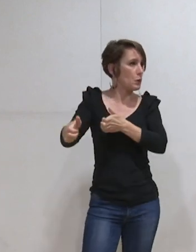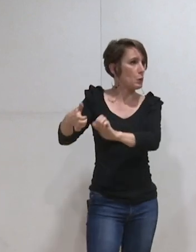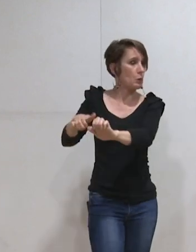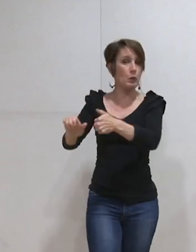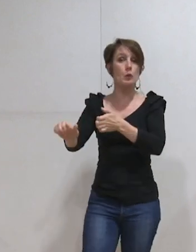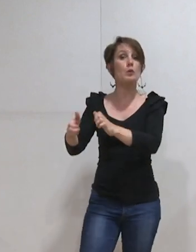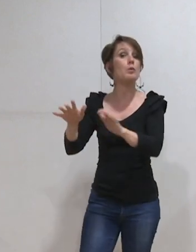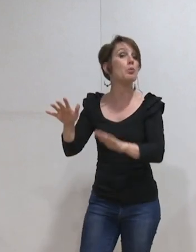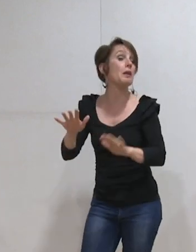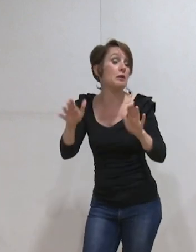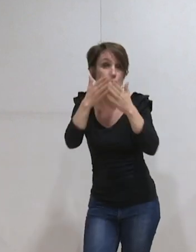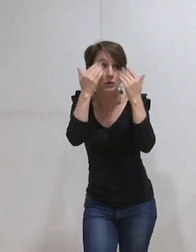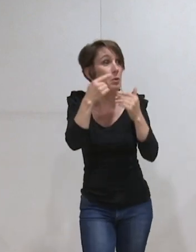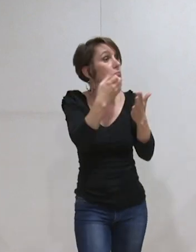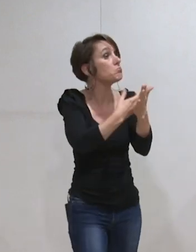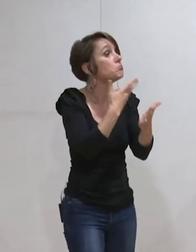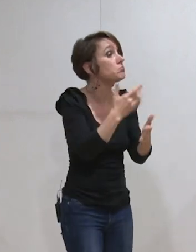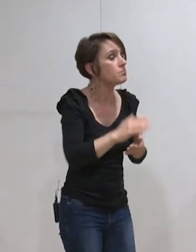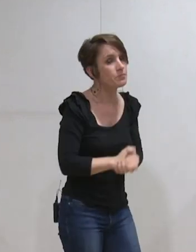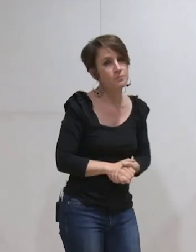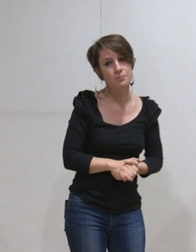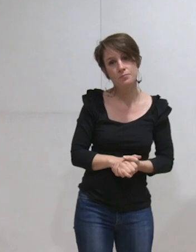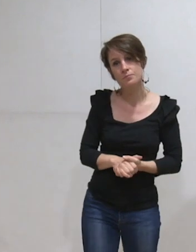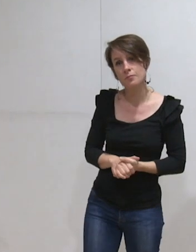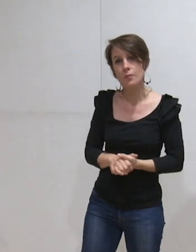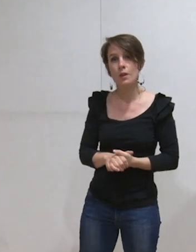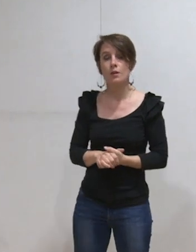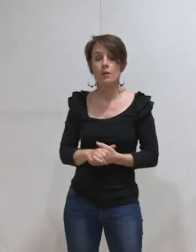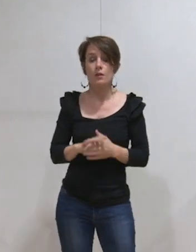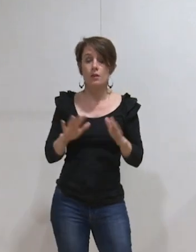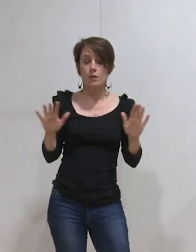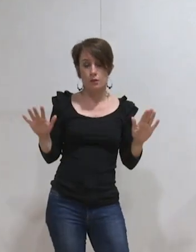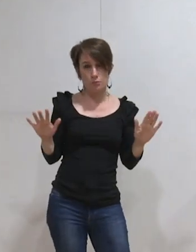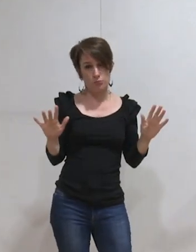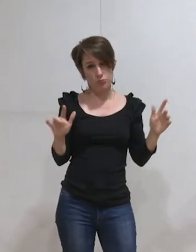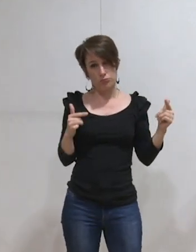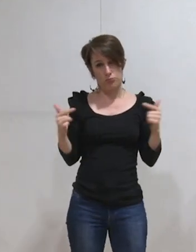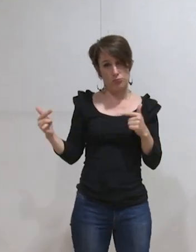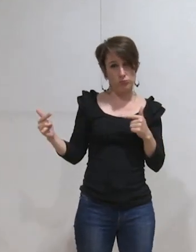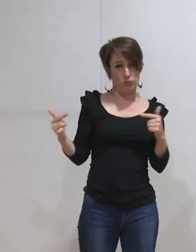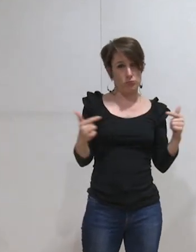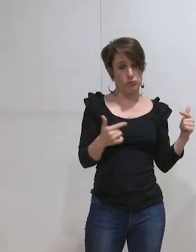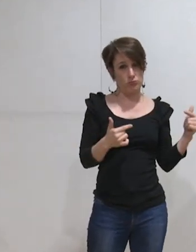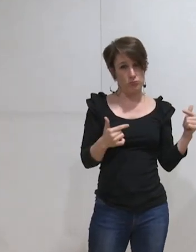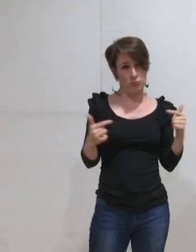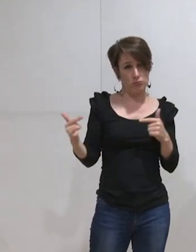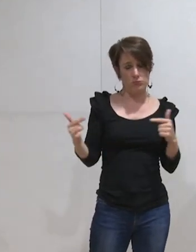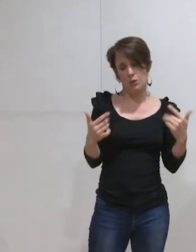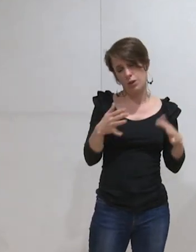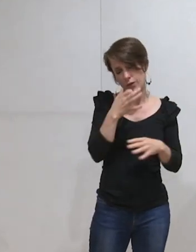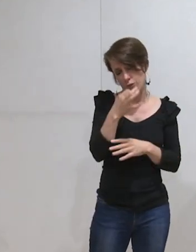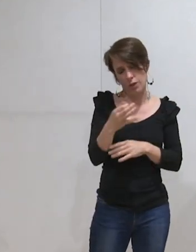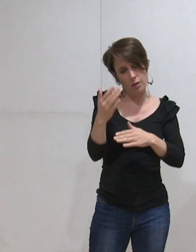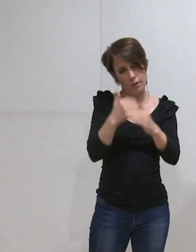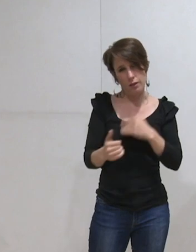plus bien sûr allez les débat ça a été dit le plan d'avenir a été